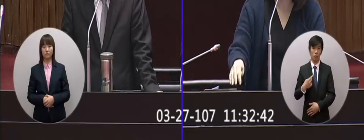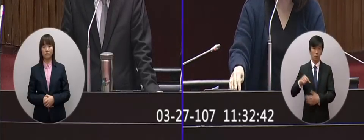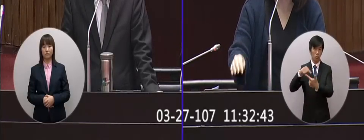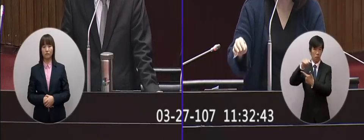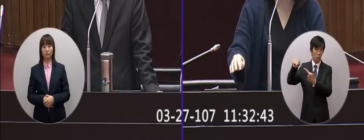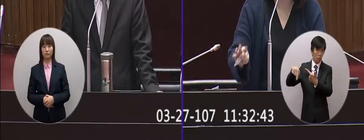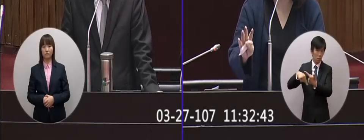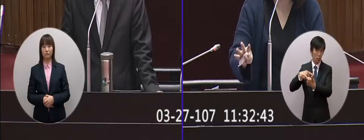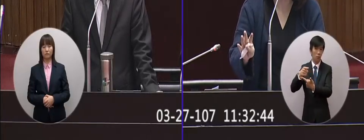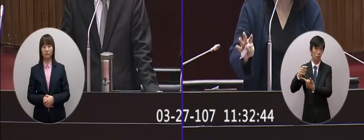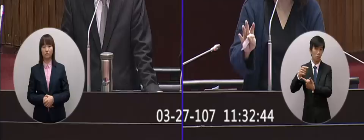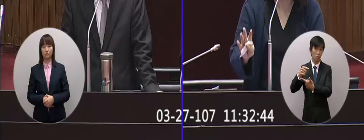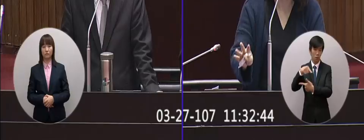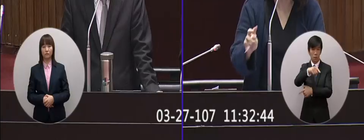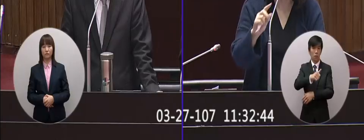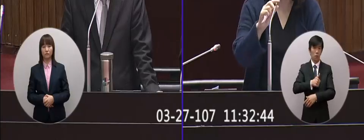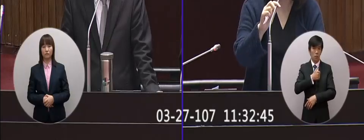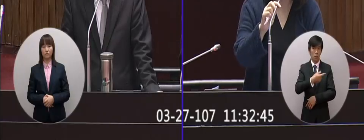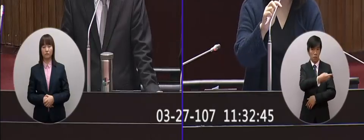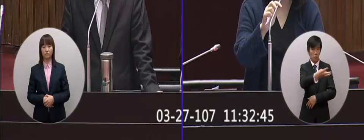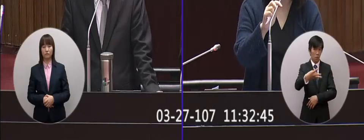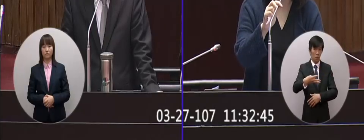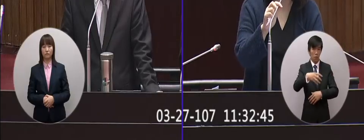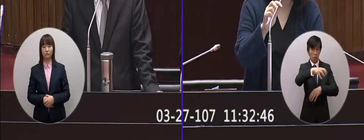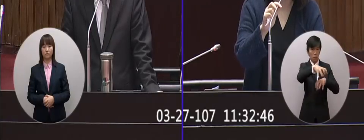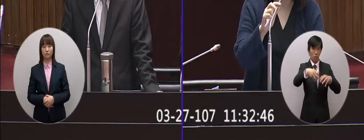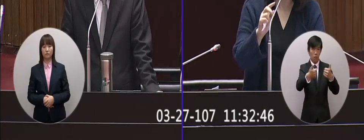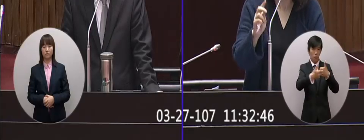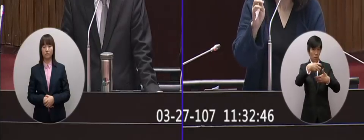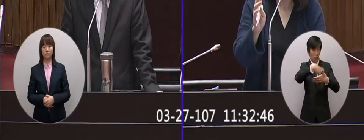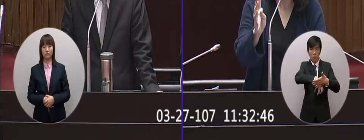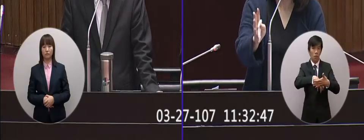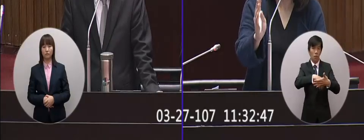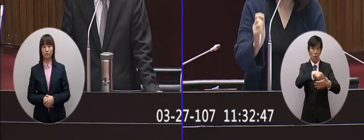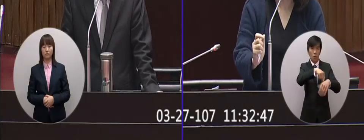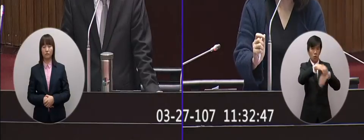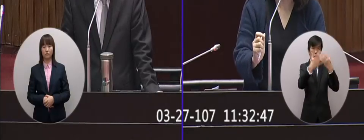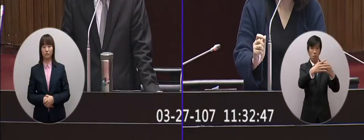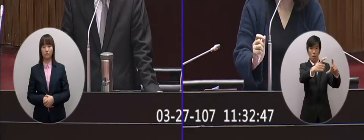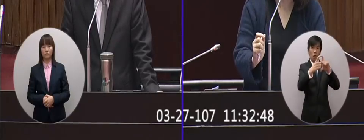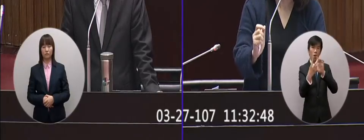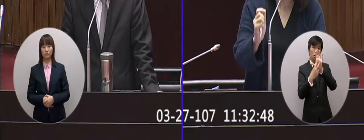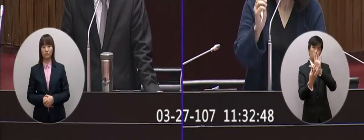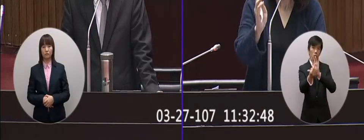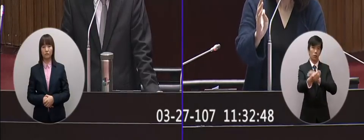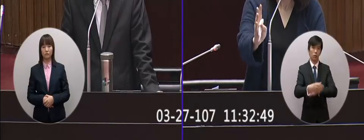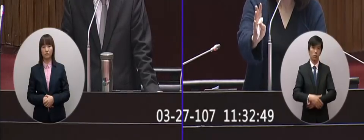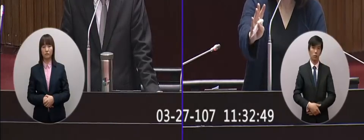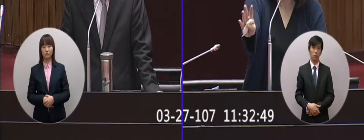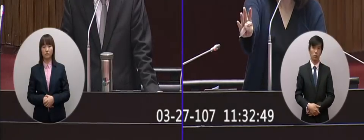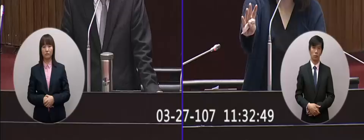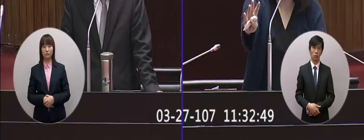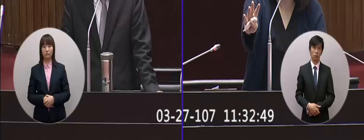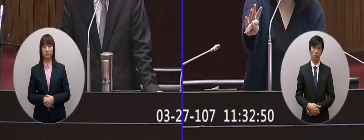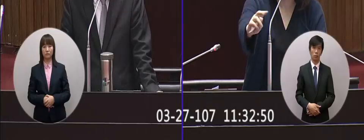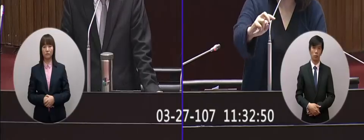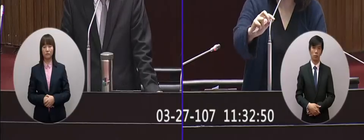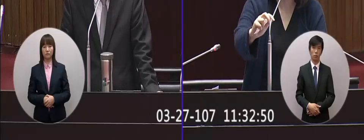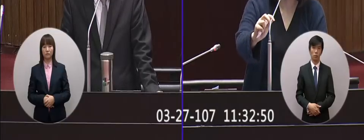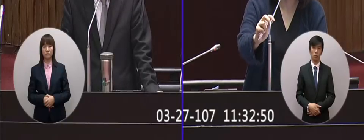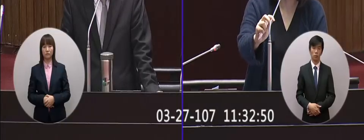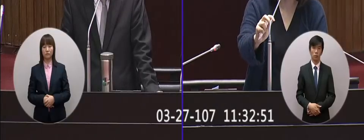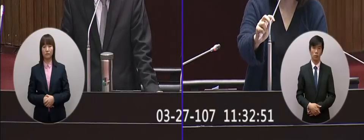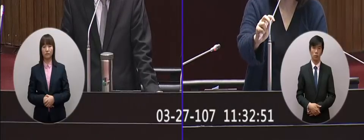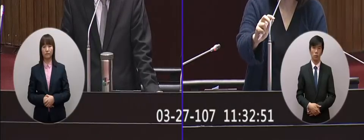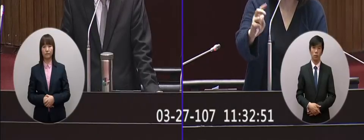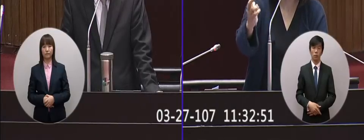实在这个会议中并没有达到正面的回应哦。那刚刚讲到的哈，这个可能也不用这个